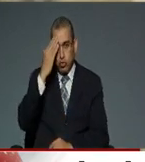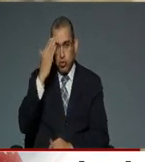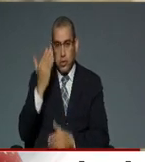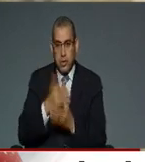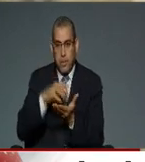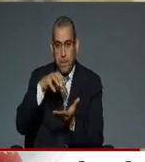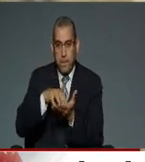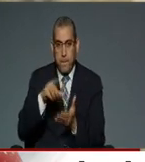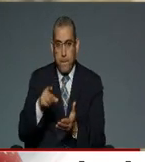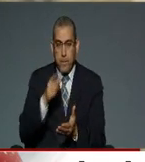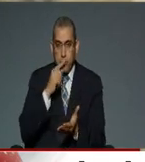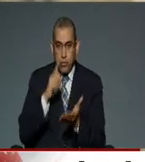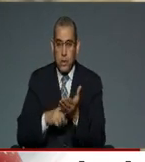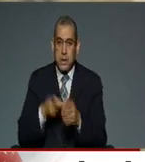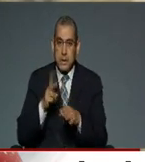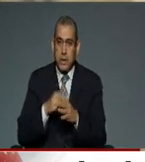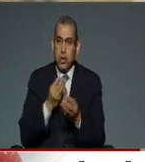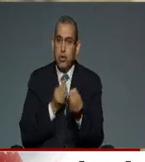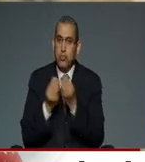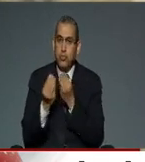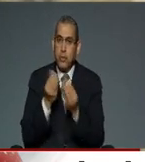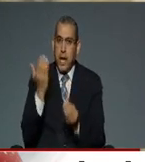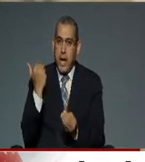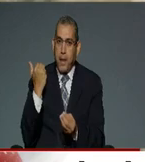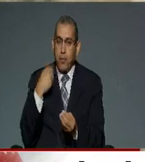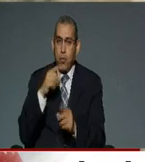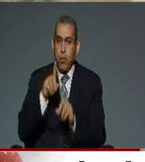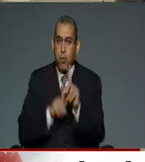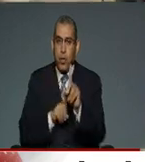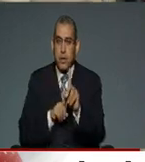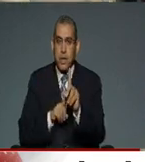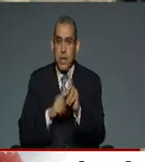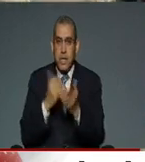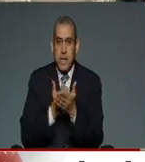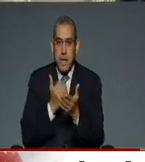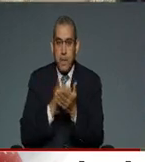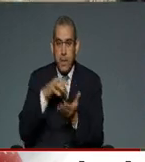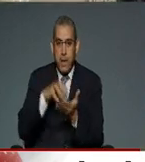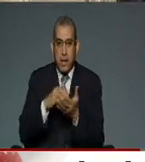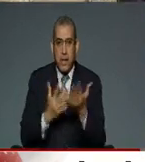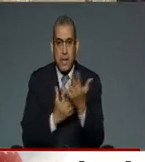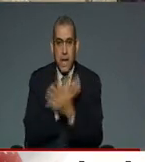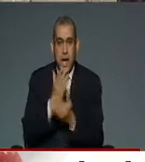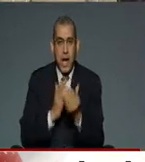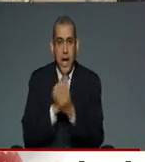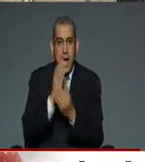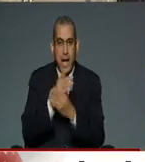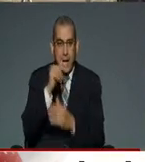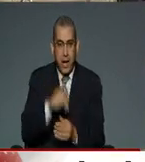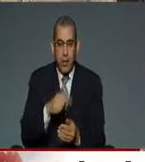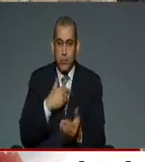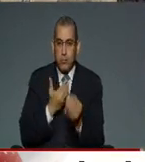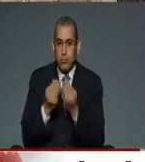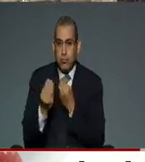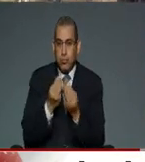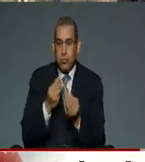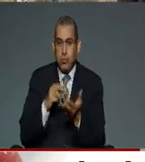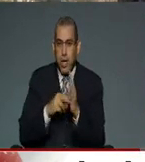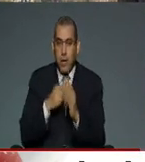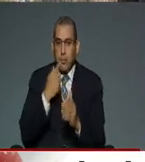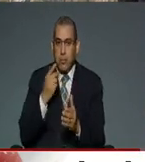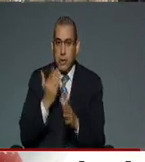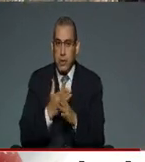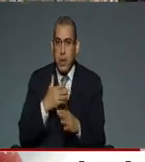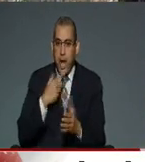الماضية تناقشت مع وزير الاستثمار والتجارة الخارجية بشأن الكثير